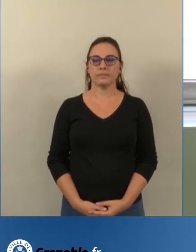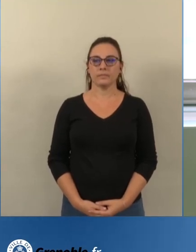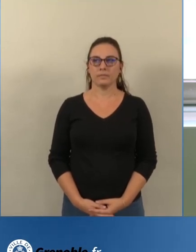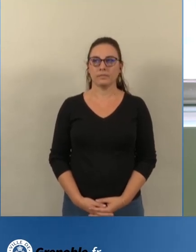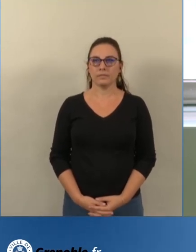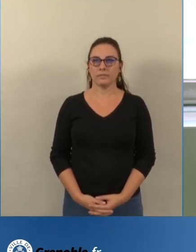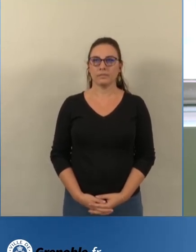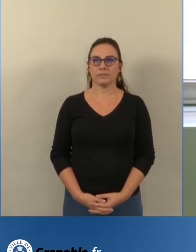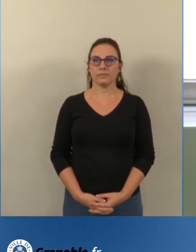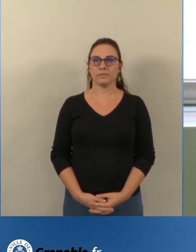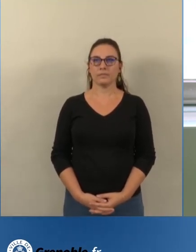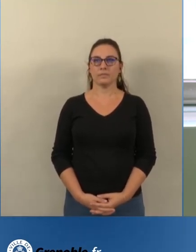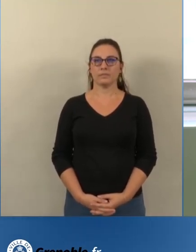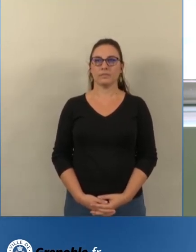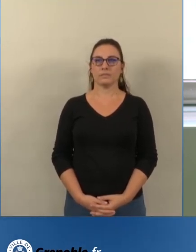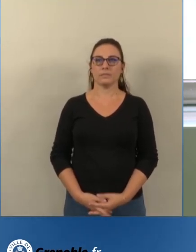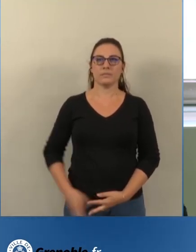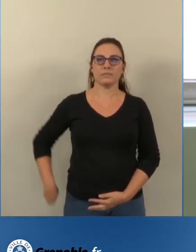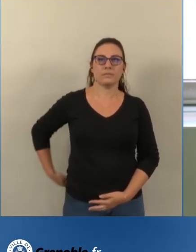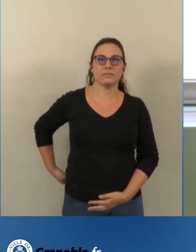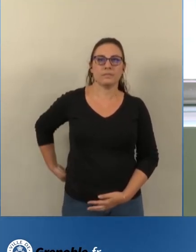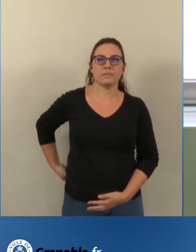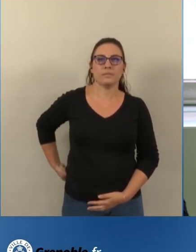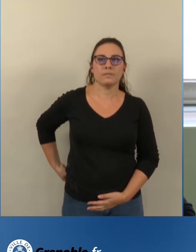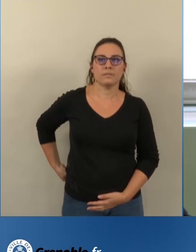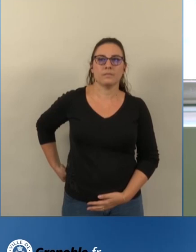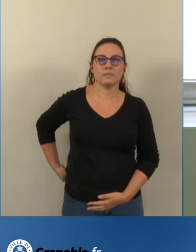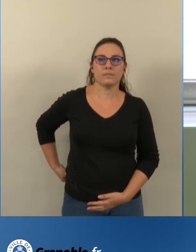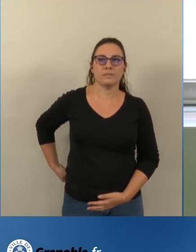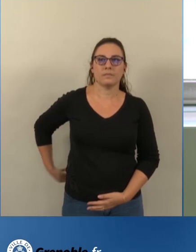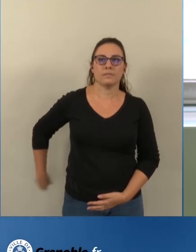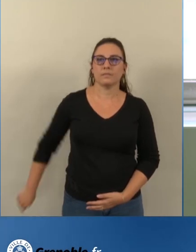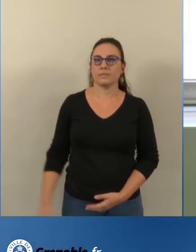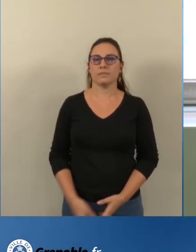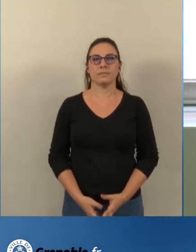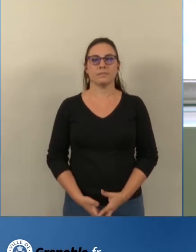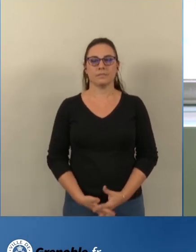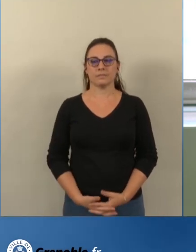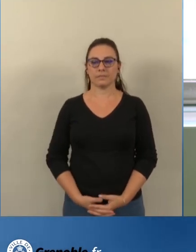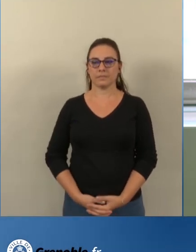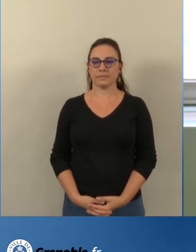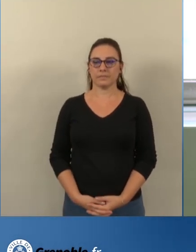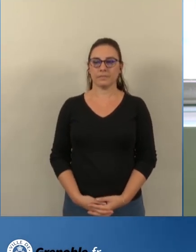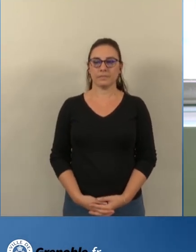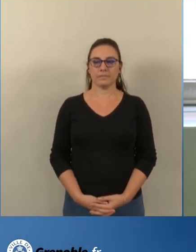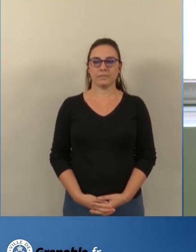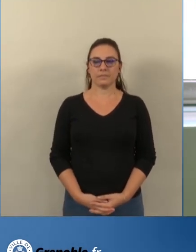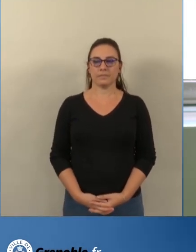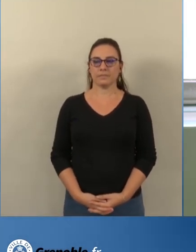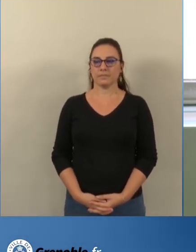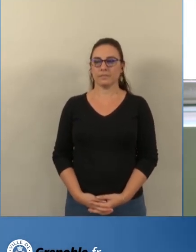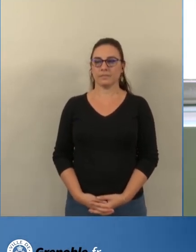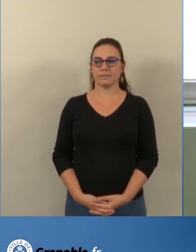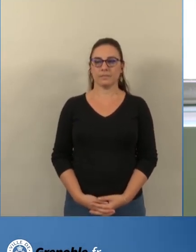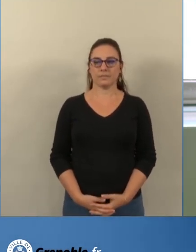Juven Nicolas cada Sandra Krief Lucile Le Rheu Elisa